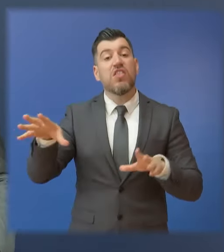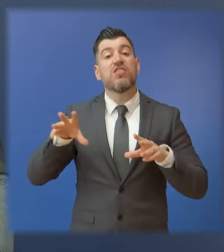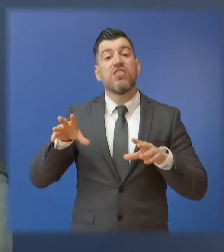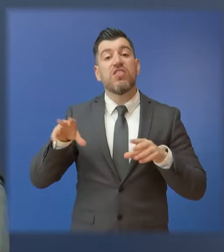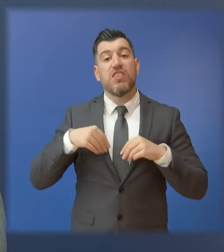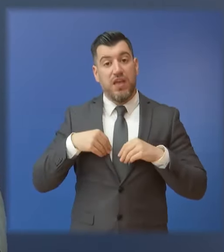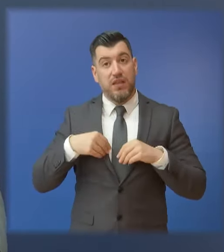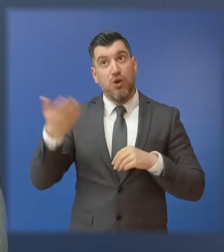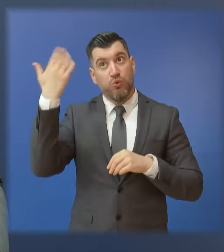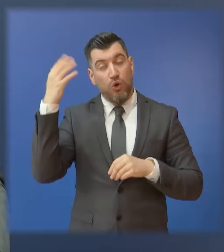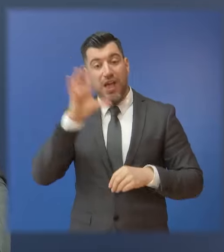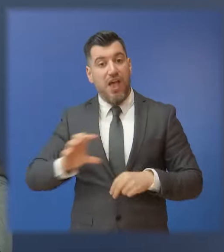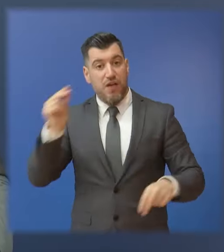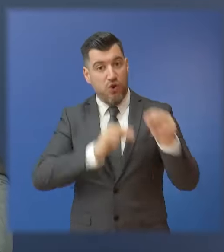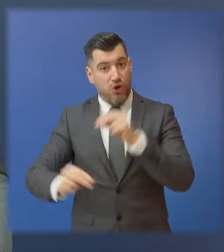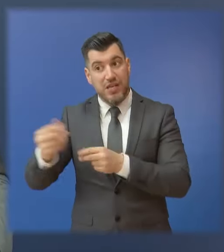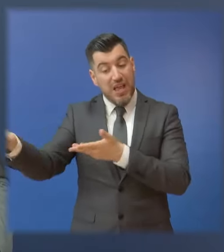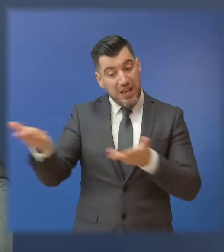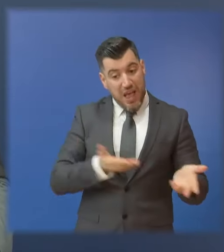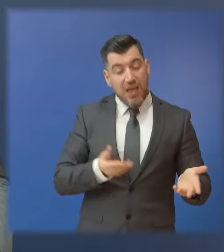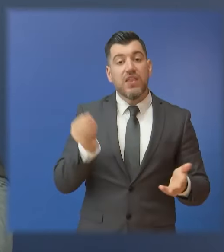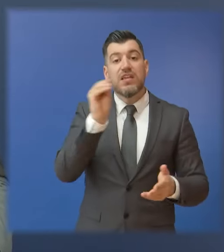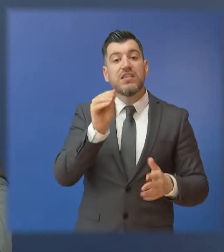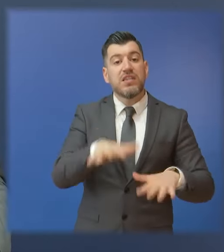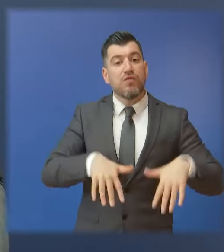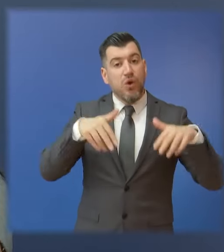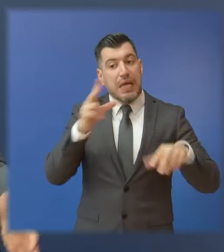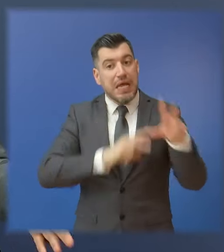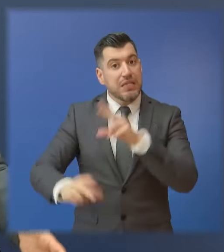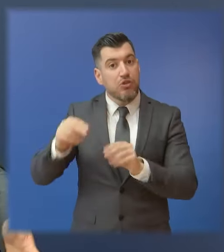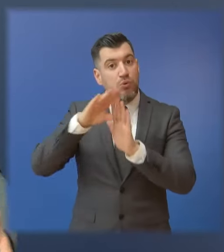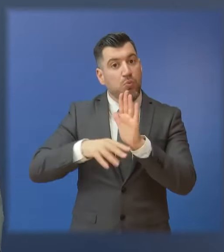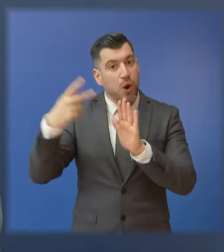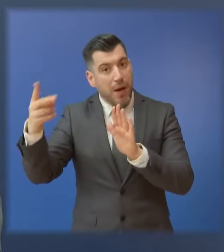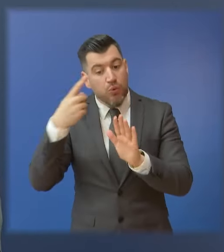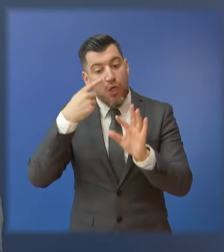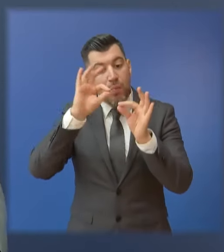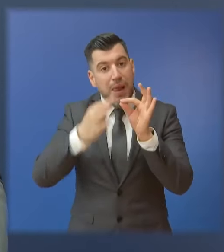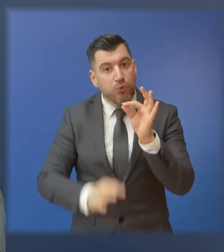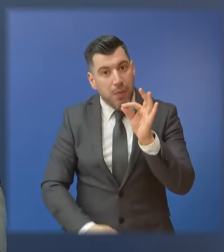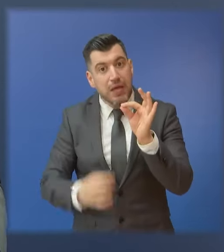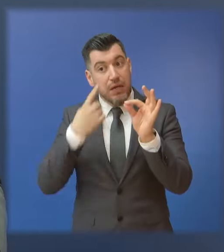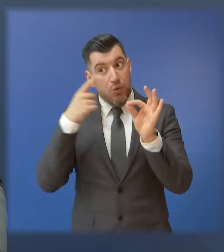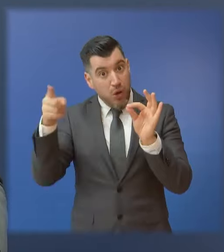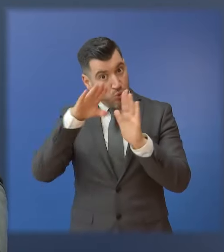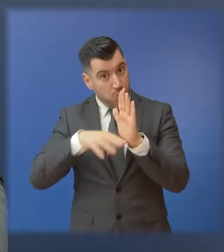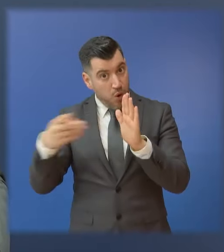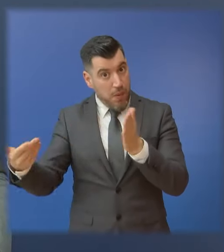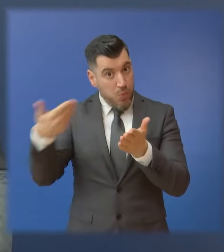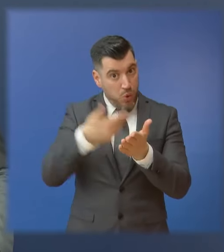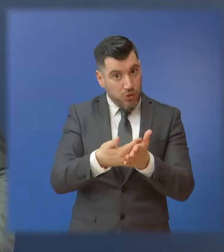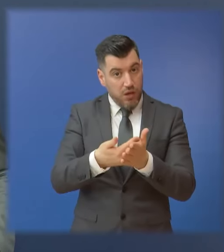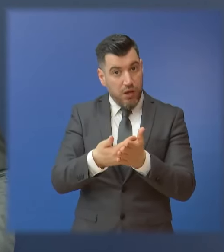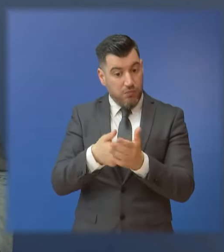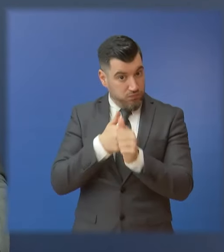πρόσκλησης του υπουργείου οικονομικών να συζητήσουμε το πρόγραμμά του να δούμε τελικά πώς γίνεται εντός